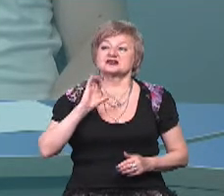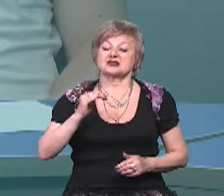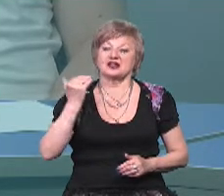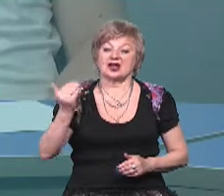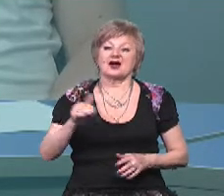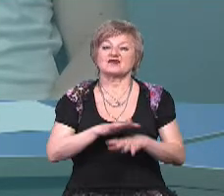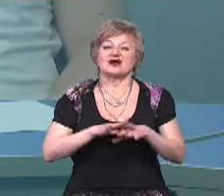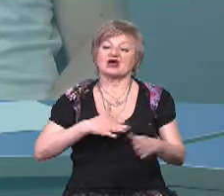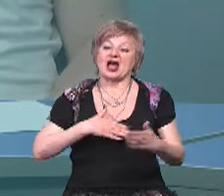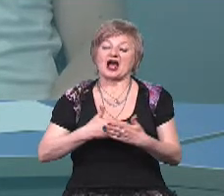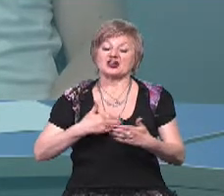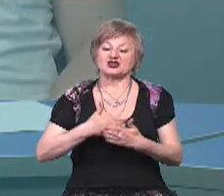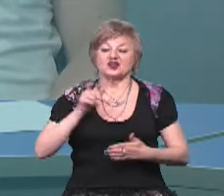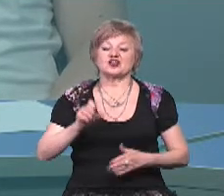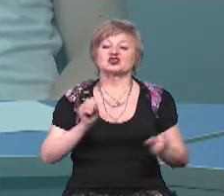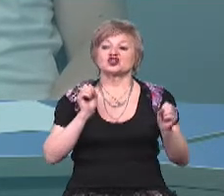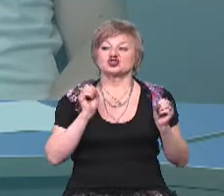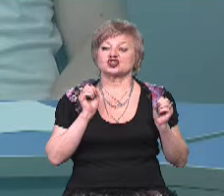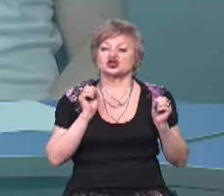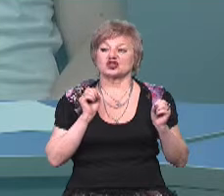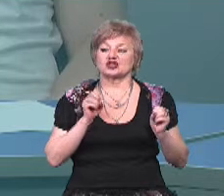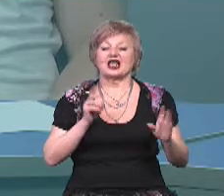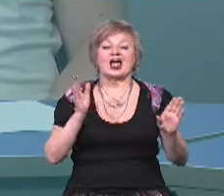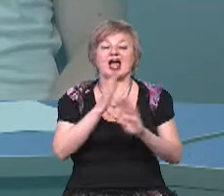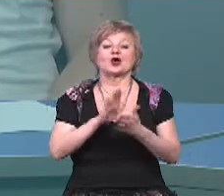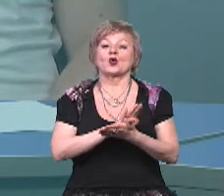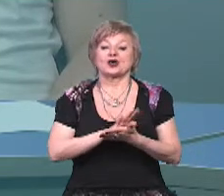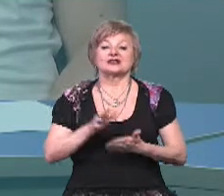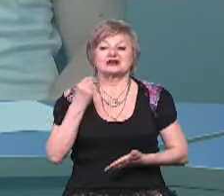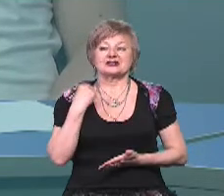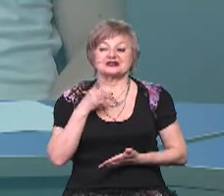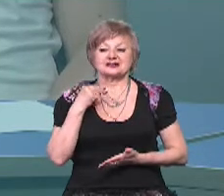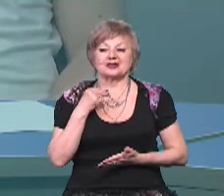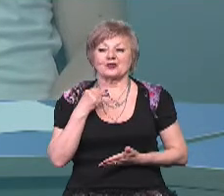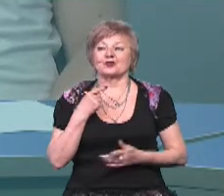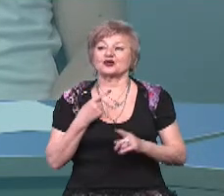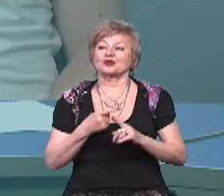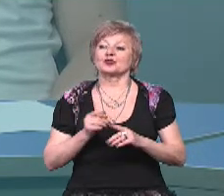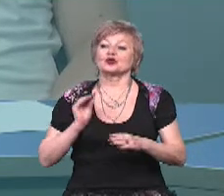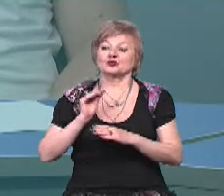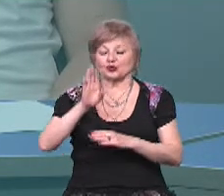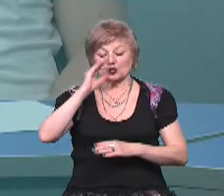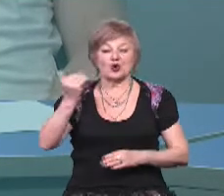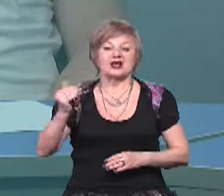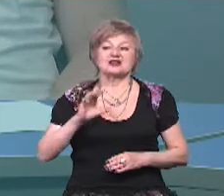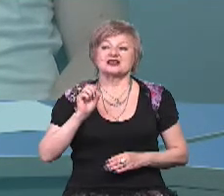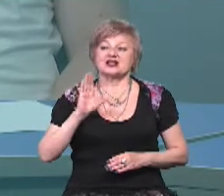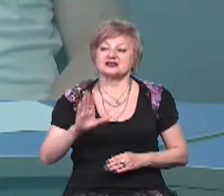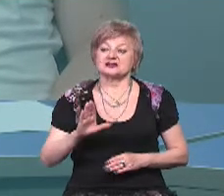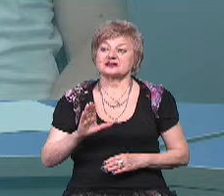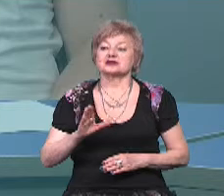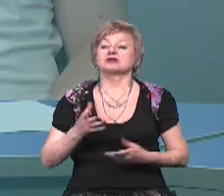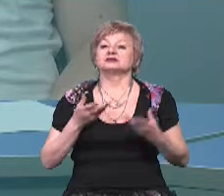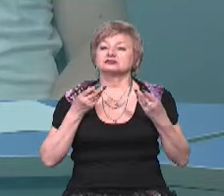Скалозуб, громадський активіст, член екокоаліції Запоріжжя. І додам від себе, що пан Станіслав просуває